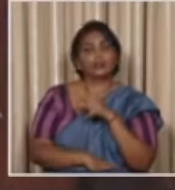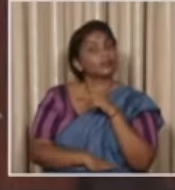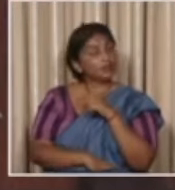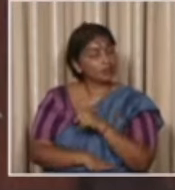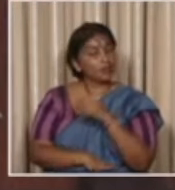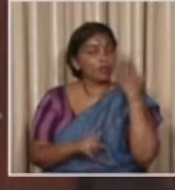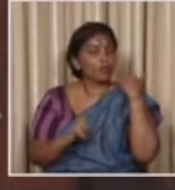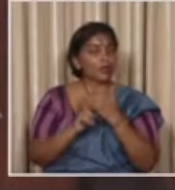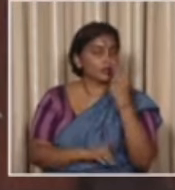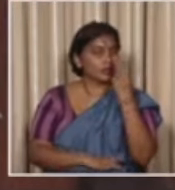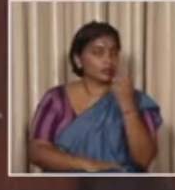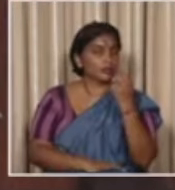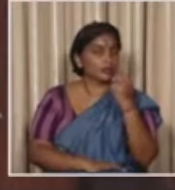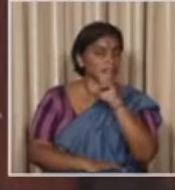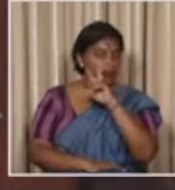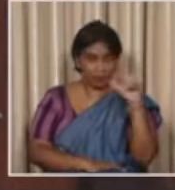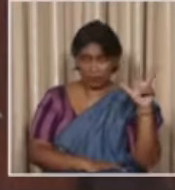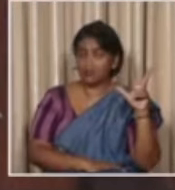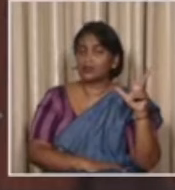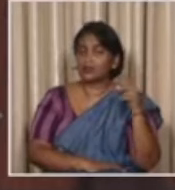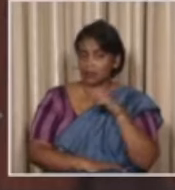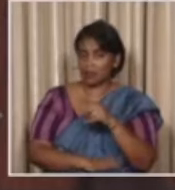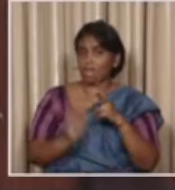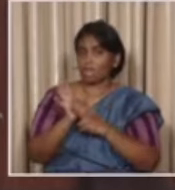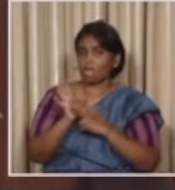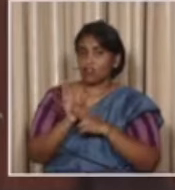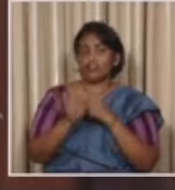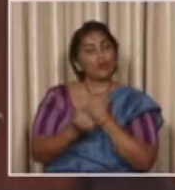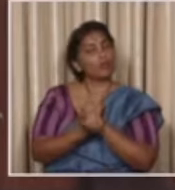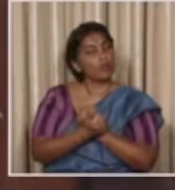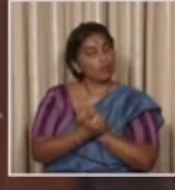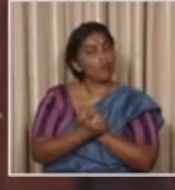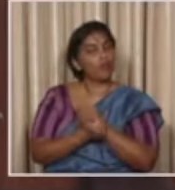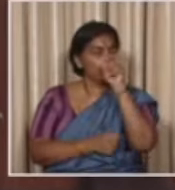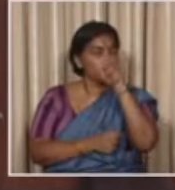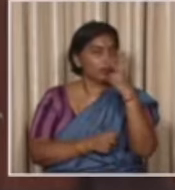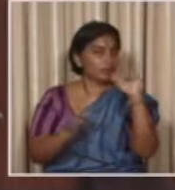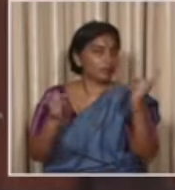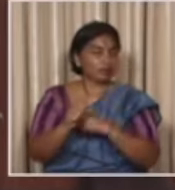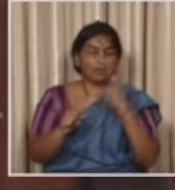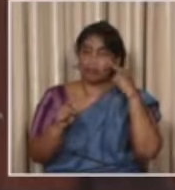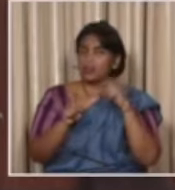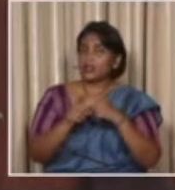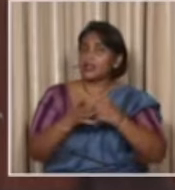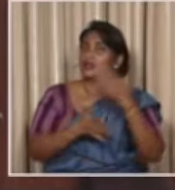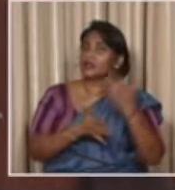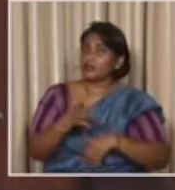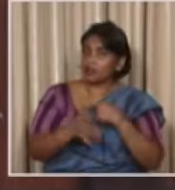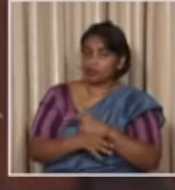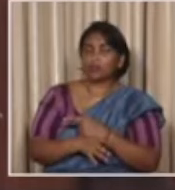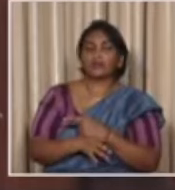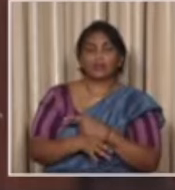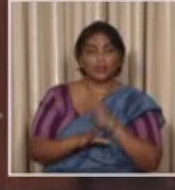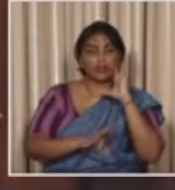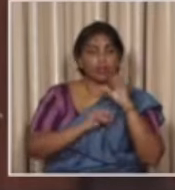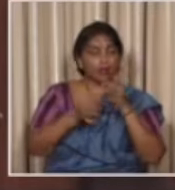ඒ පිළිබඳ 2018 දී අර වවුනදීව වල පොලිසියේ දෙන්නේ ඝාතනය කරපු එක පිළිබඳව රිපෝට් එක ඉන්ටෙලිජන්ස්